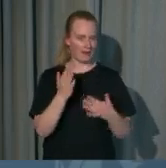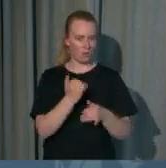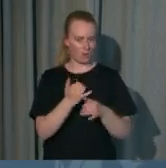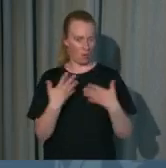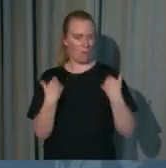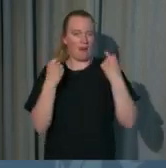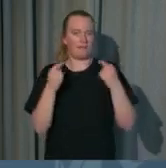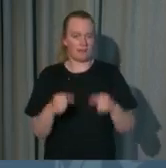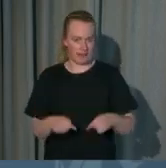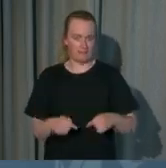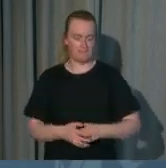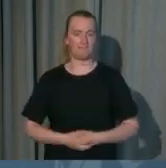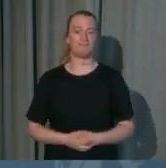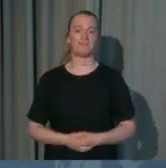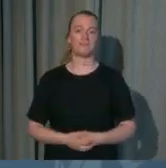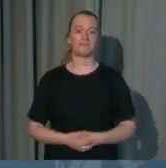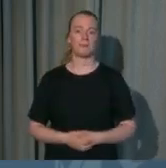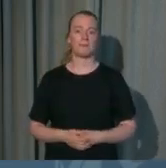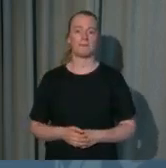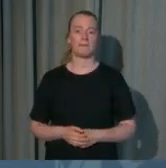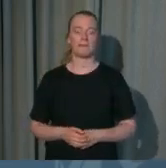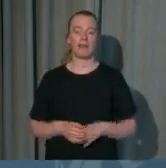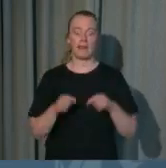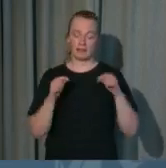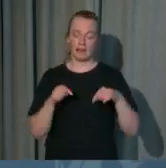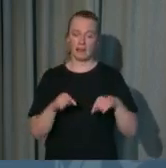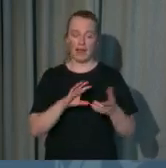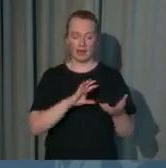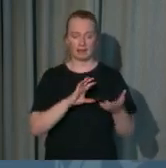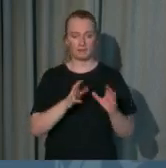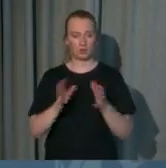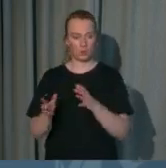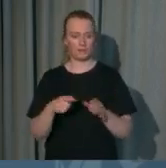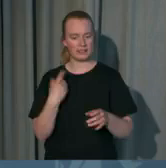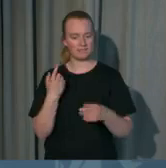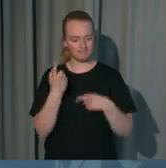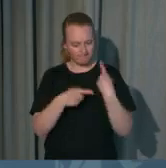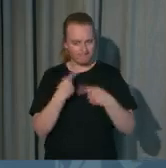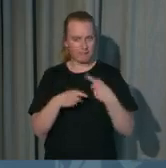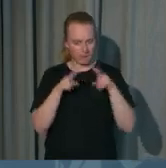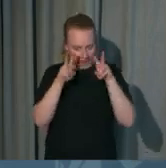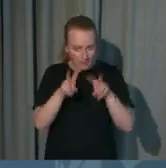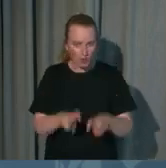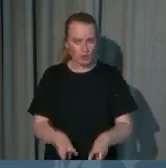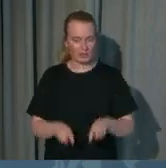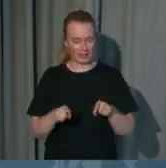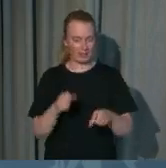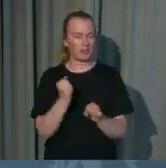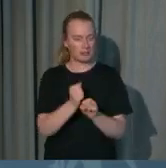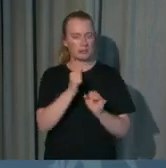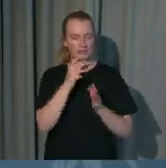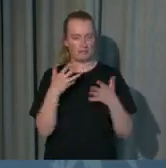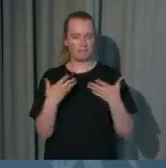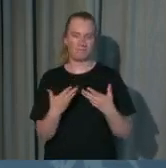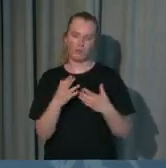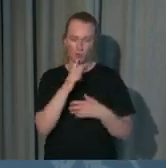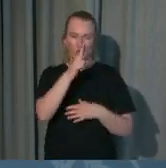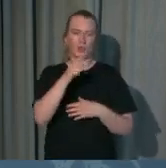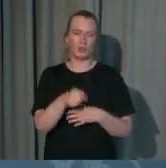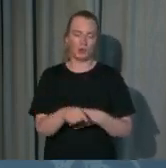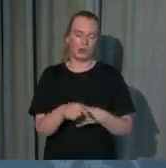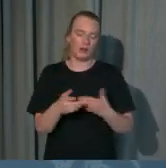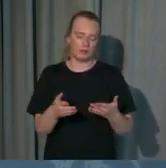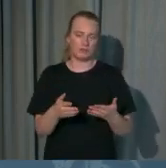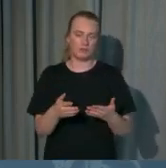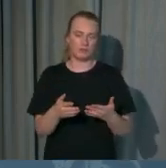Denne hendelsen nå under etterforskning, og den fortsatt forholdsvis fersk, så jeg kan ikke kommentere forhold knyttet til